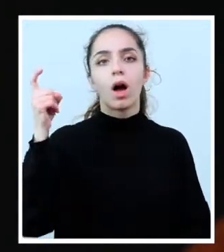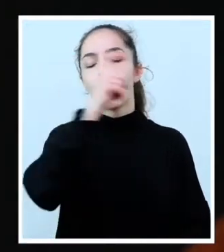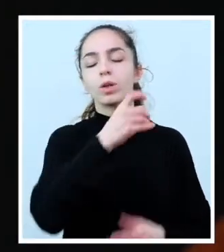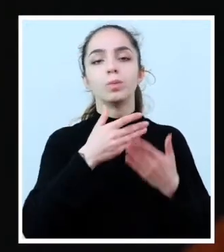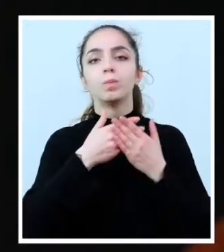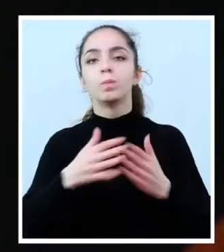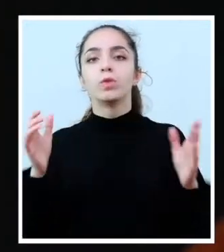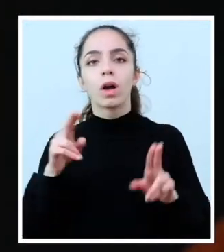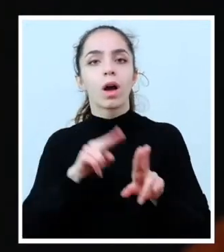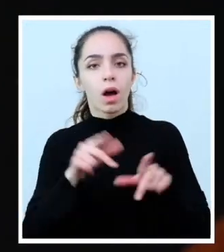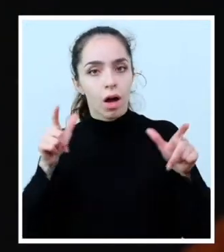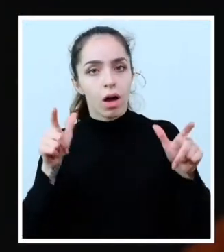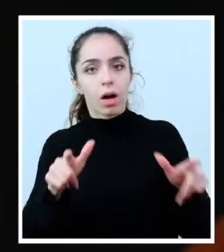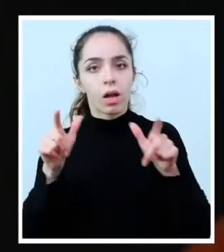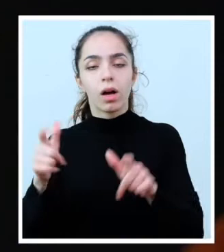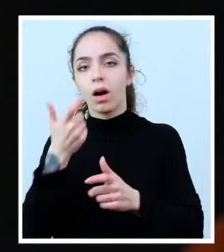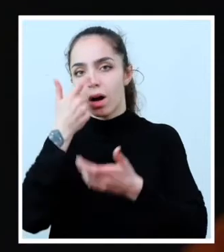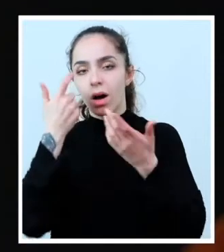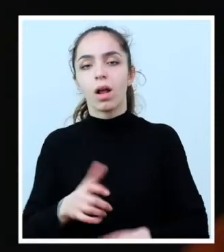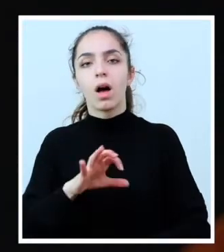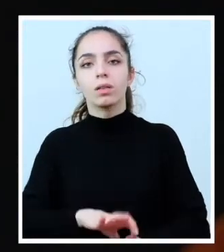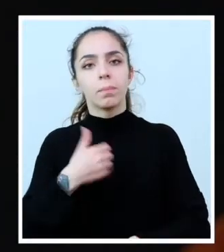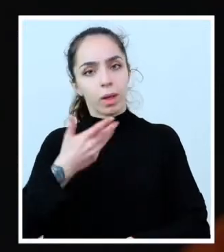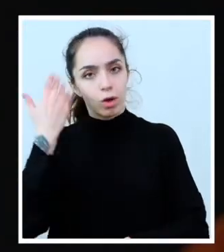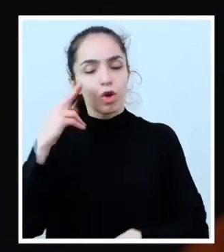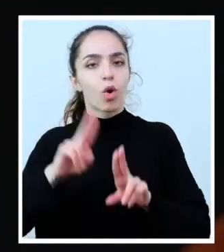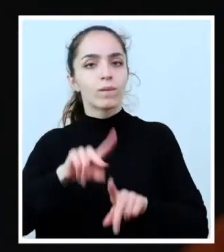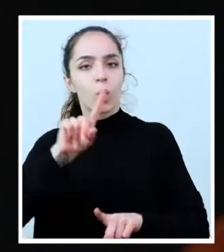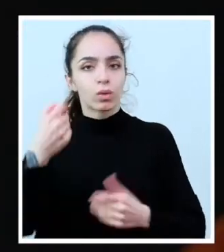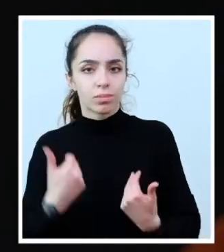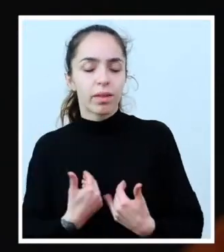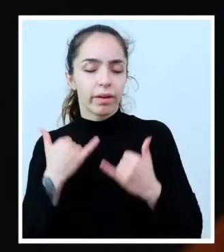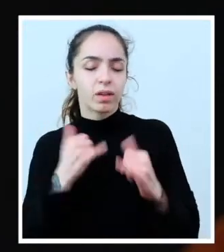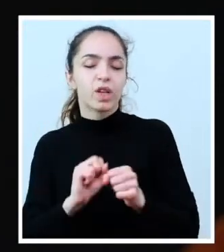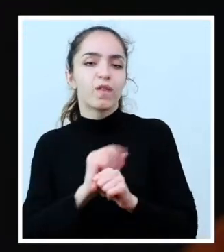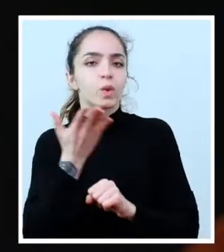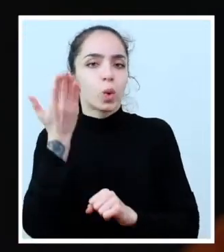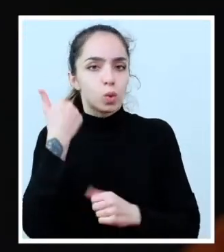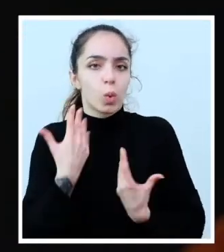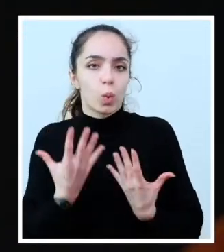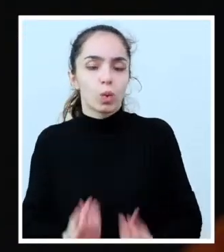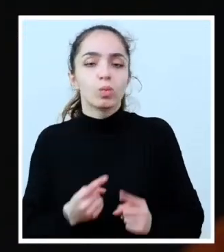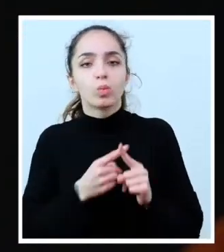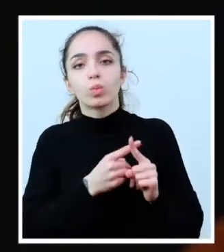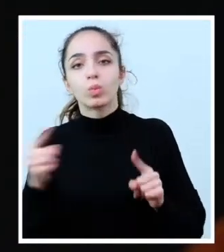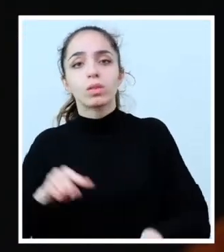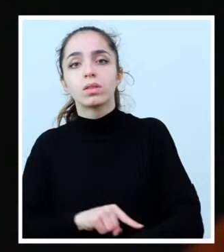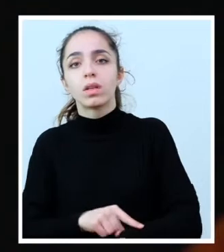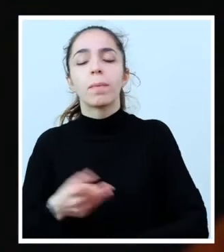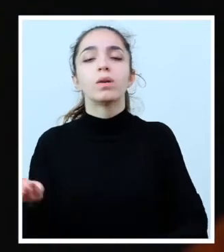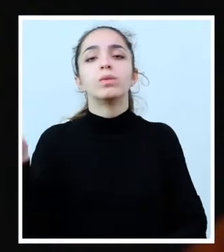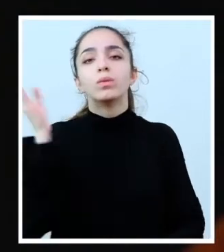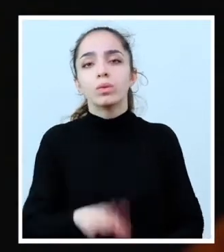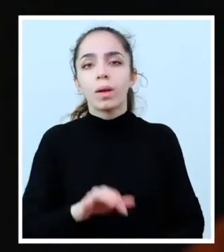ağır bir hastalık atlattım. Ben de Covid mağdurlarındanım. Uzun zamandan sonra mesleğimizi ve yaratıcılığımızı